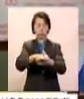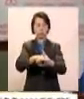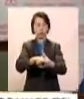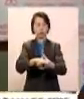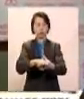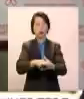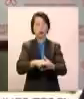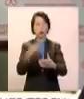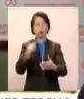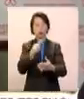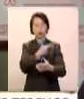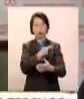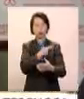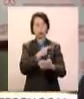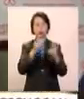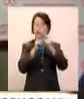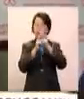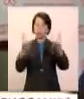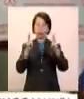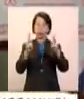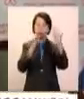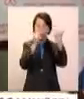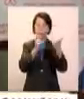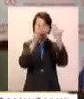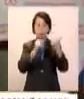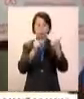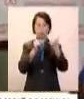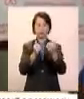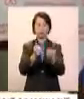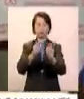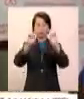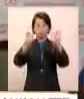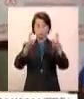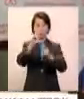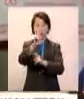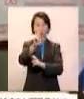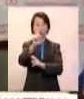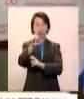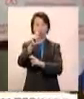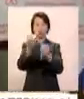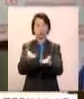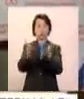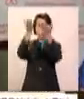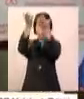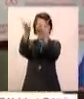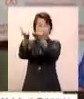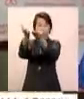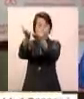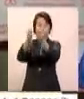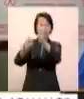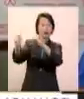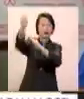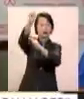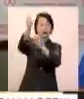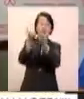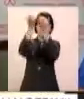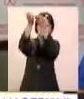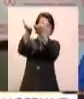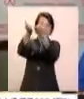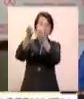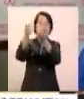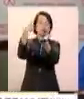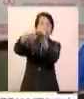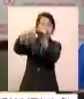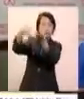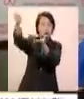di mana kita amat-amat mengharapkan bahawa usul tersebut dibawa naik ke peringkat tertinggi, kemudian